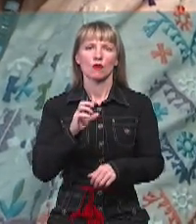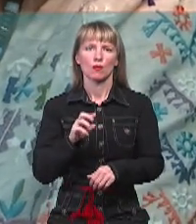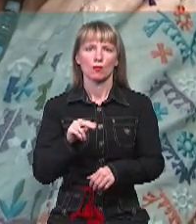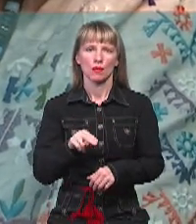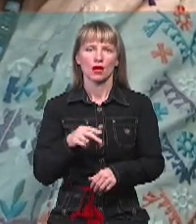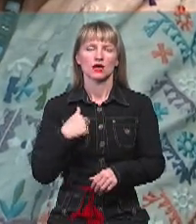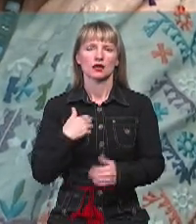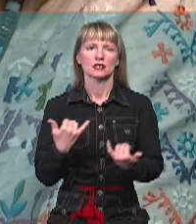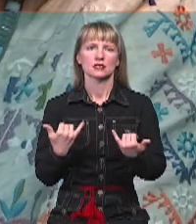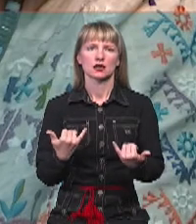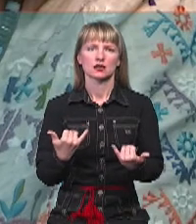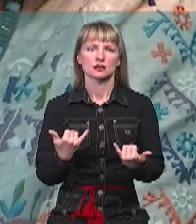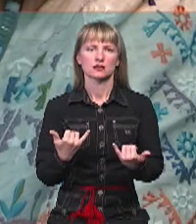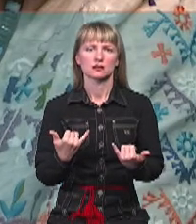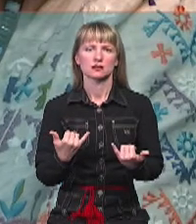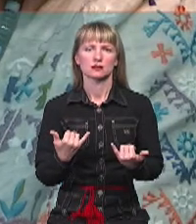я зараз